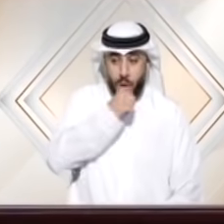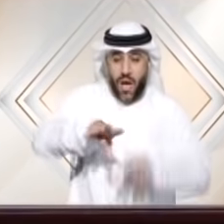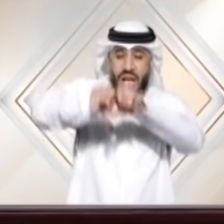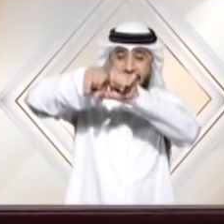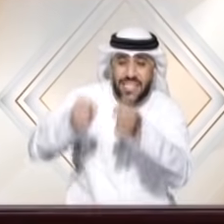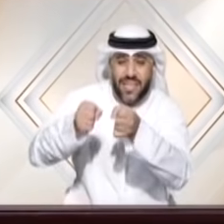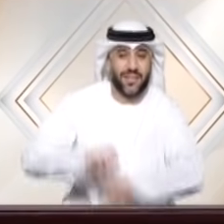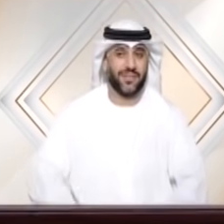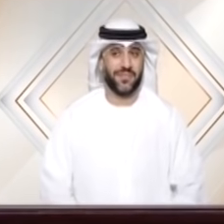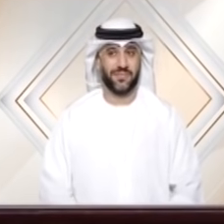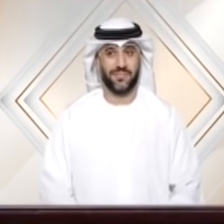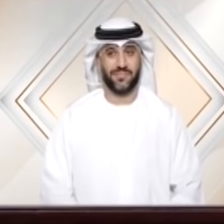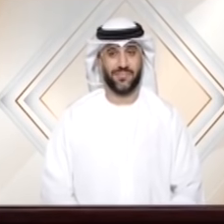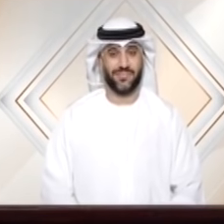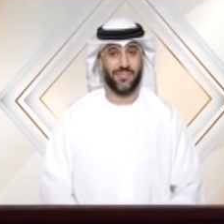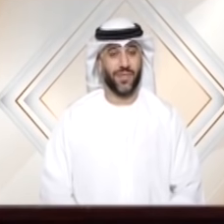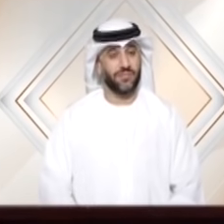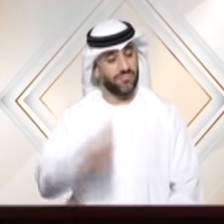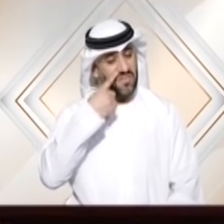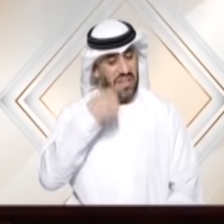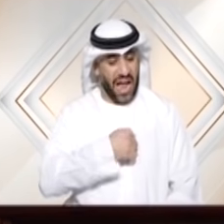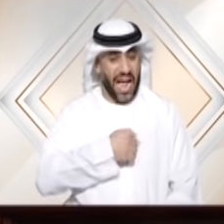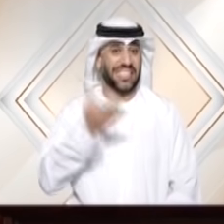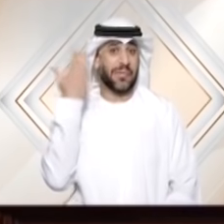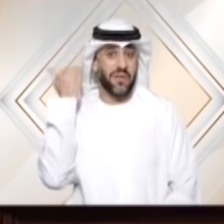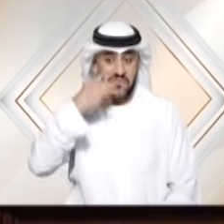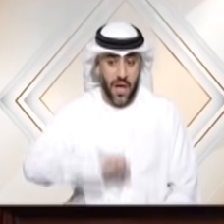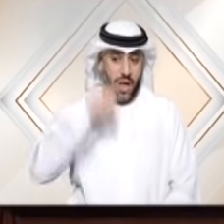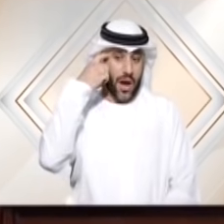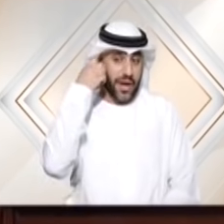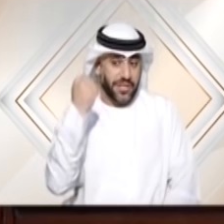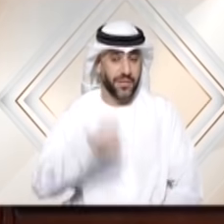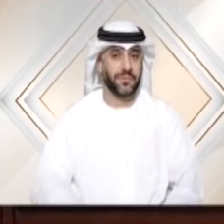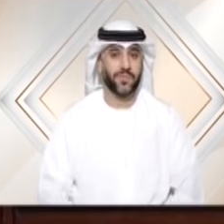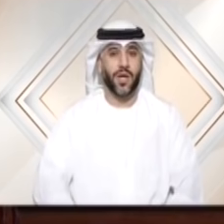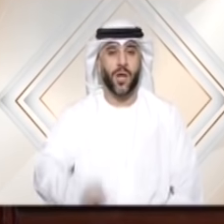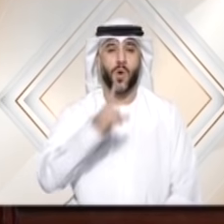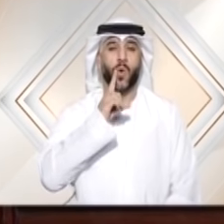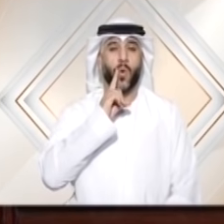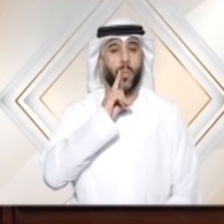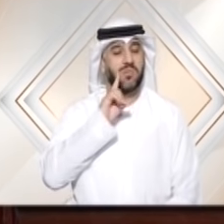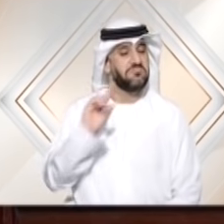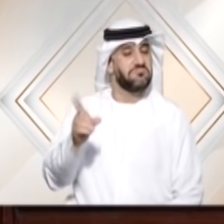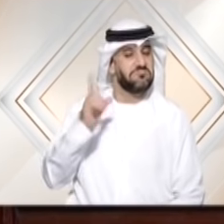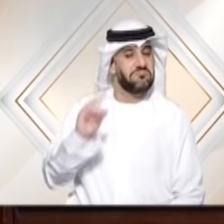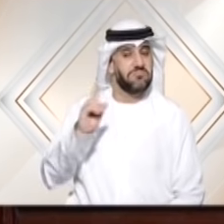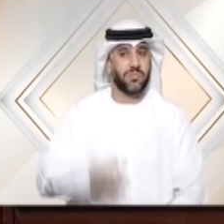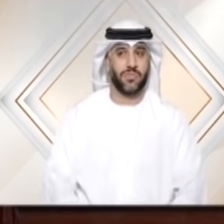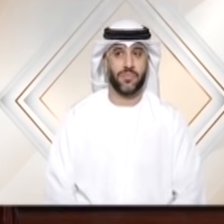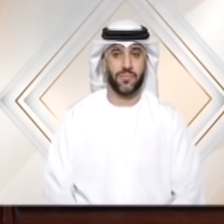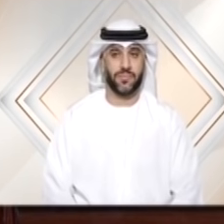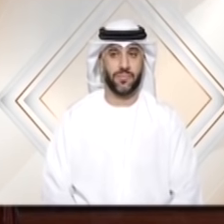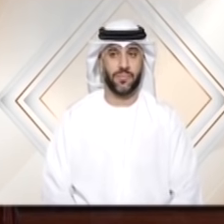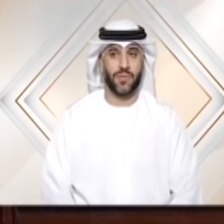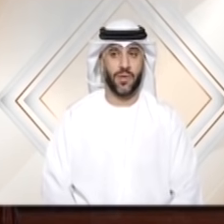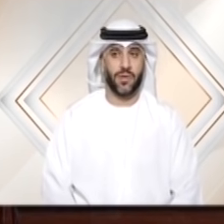مسجل فوق راسها، هذا وضعي كنت. علمت أمي يا ويلها إذا طلع صوتها، وهي بالستين سبعين